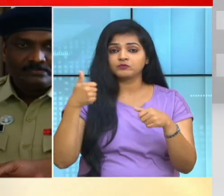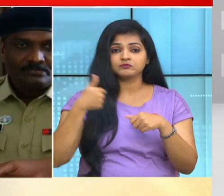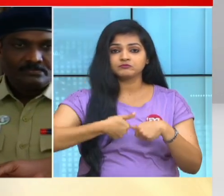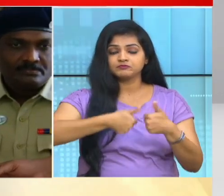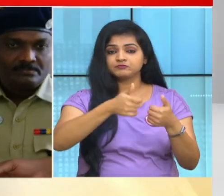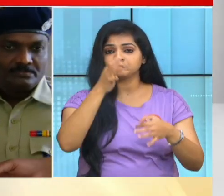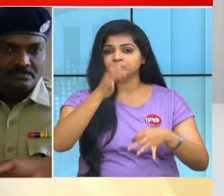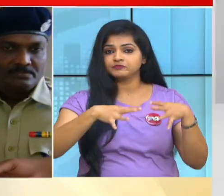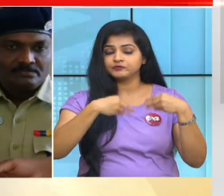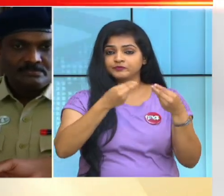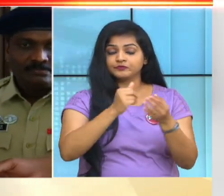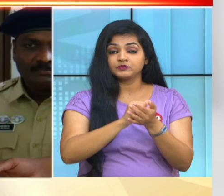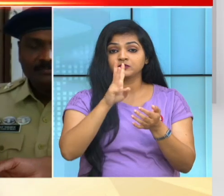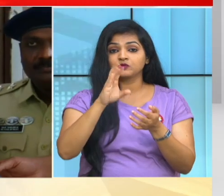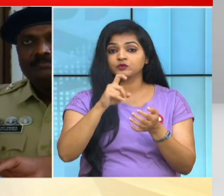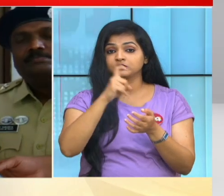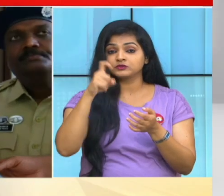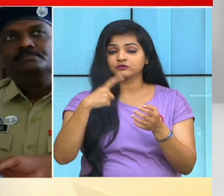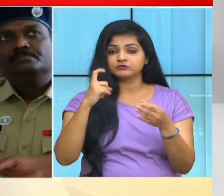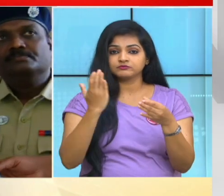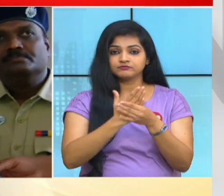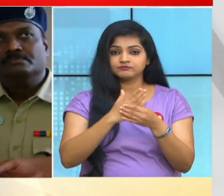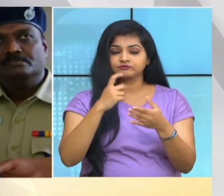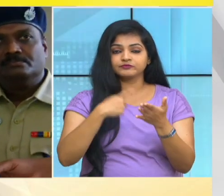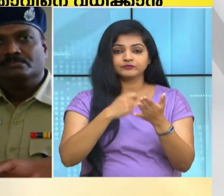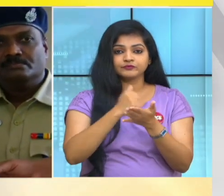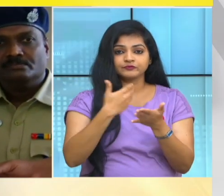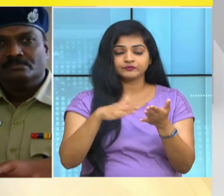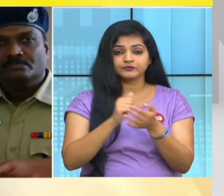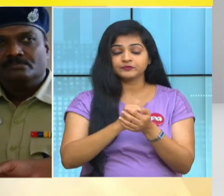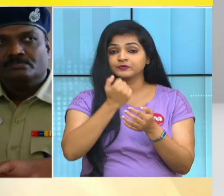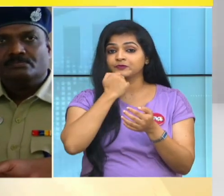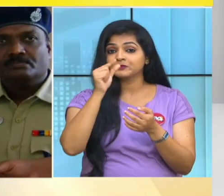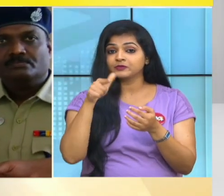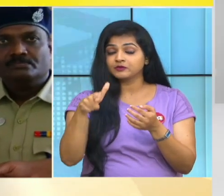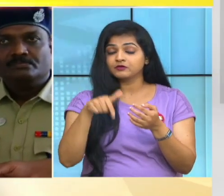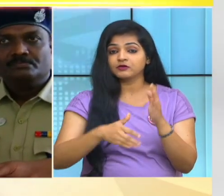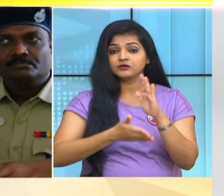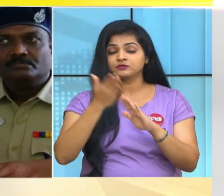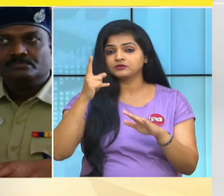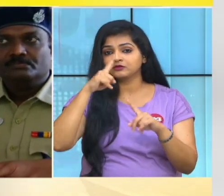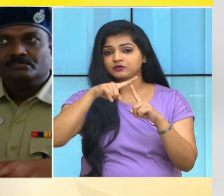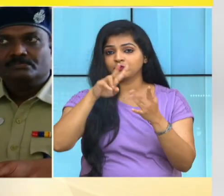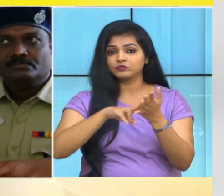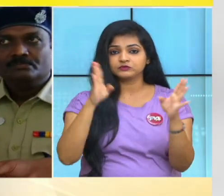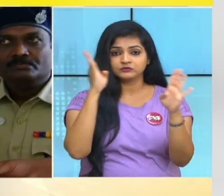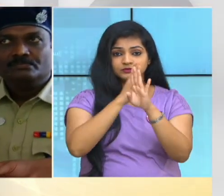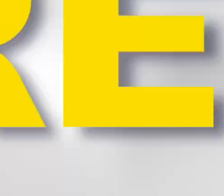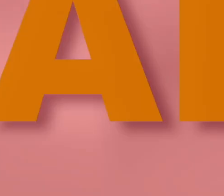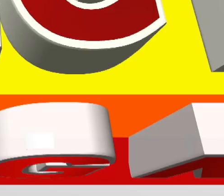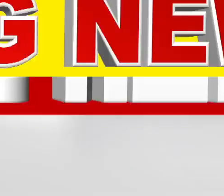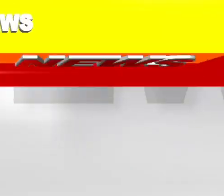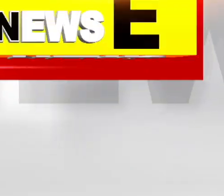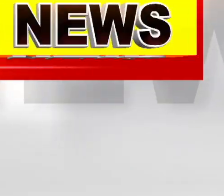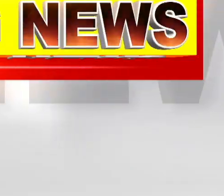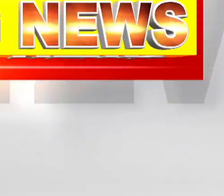പേരിൽ നമ്മൾ 307 വെച്ചിട്ട് കേസ് രജിസ്റ്റർ ചെയ്തതാണ്. അതിനെ തുടർന്ന് പ്രതി തമിഴ്നാട്ടിൽ ഒളിവിൽ താമസിക്കുകയായിരുന്നു. പോലീസ് അന്വേഷണം നടത്തി വരികയായിരുന്നു. ഇന്നലെ